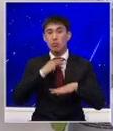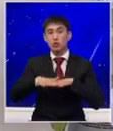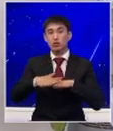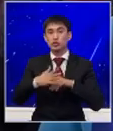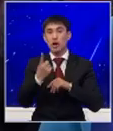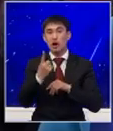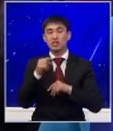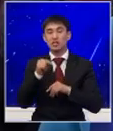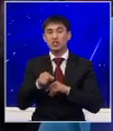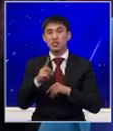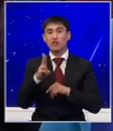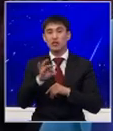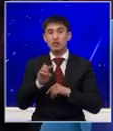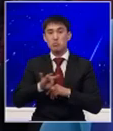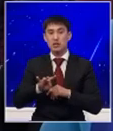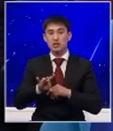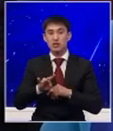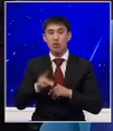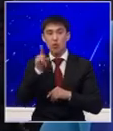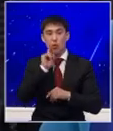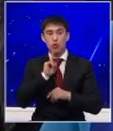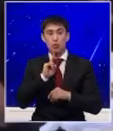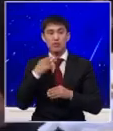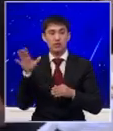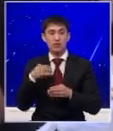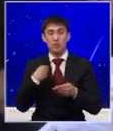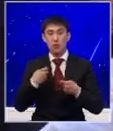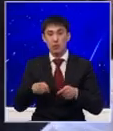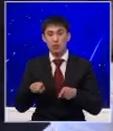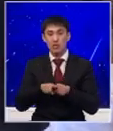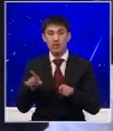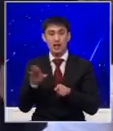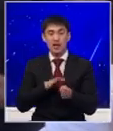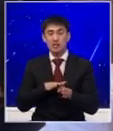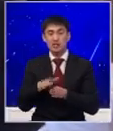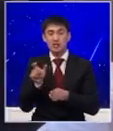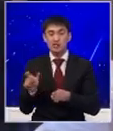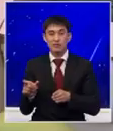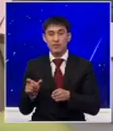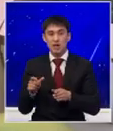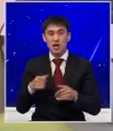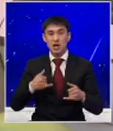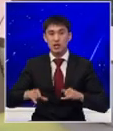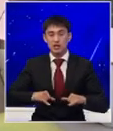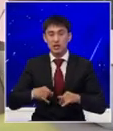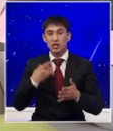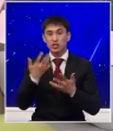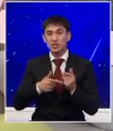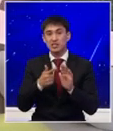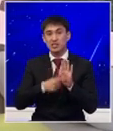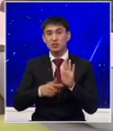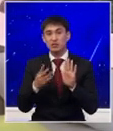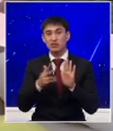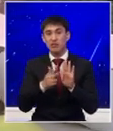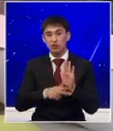порядка 1000 квадратных метров удобен как для покупателей, так и для реализаторов. Рынок рассчитан на